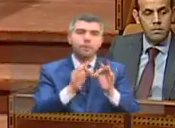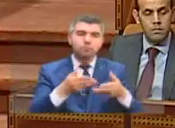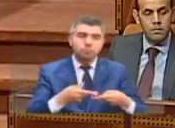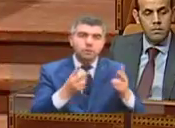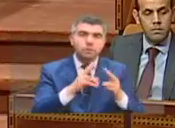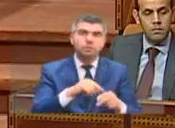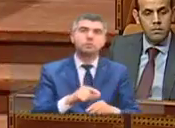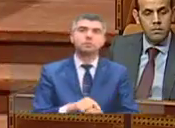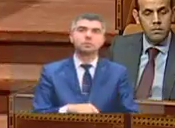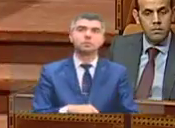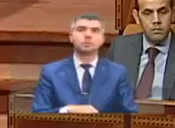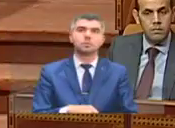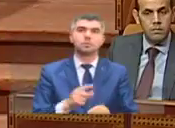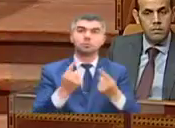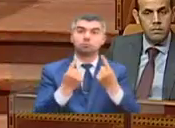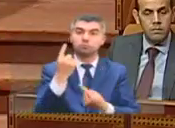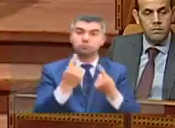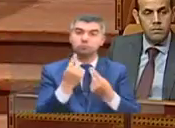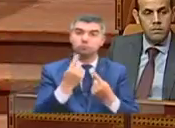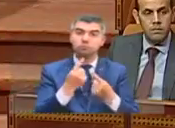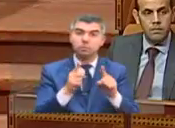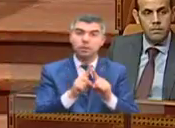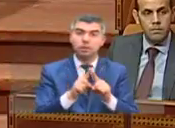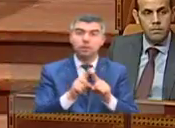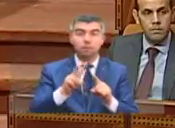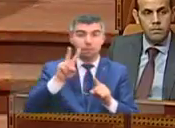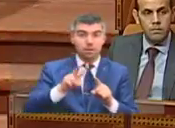الساكنة تتعيش واحد الظروف اللي هي ظروف